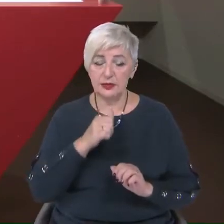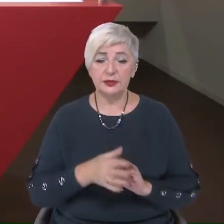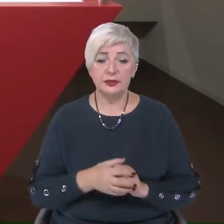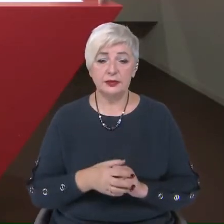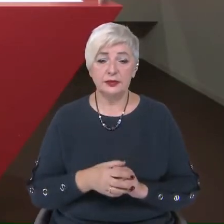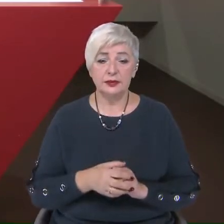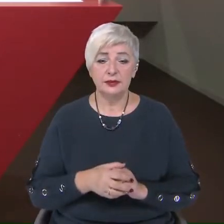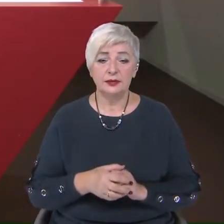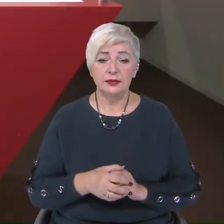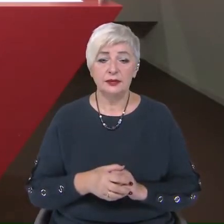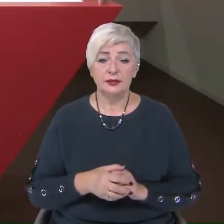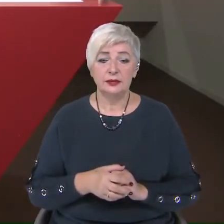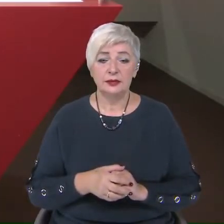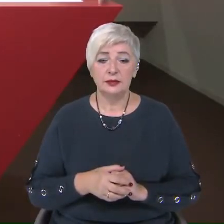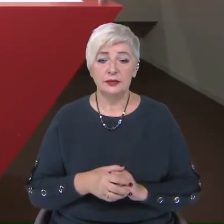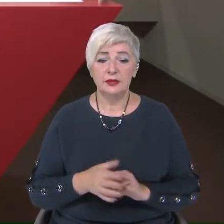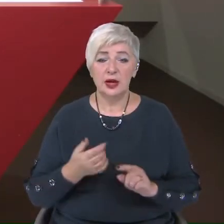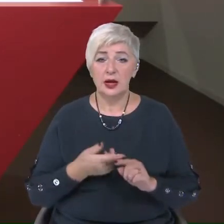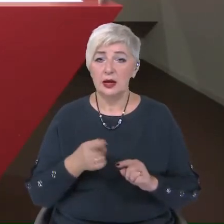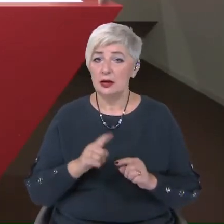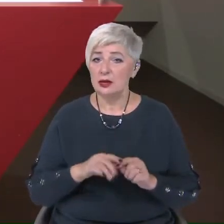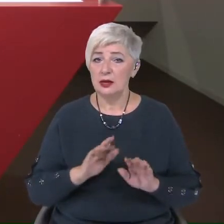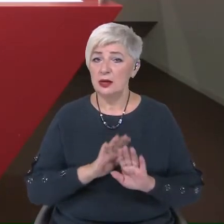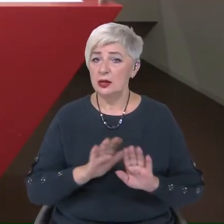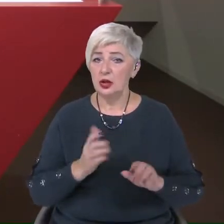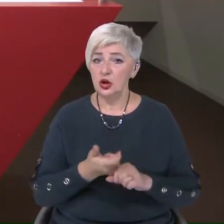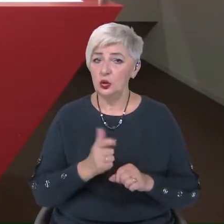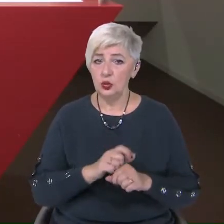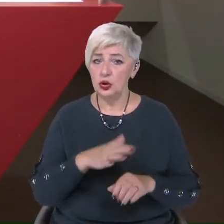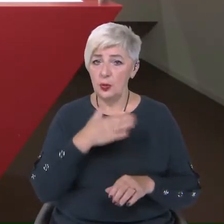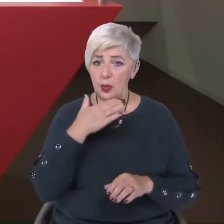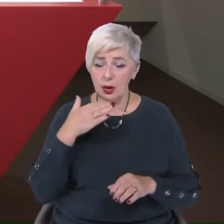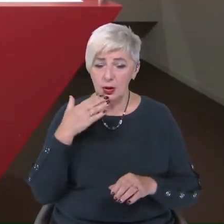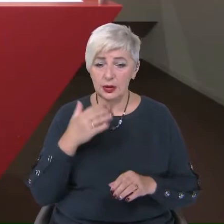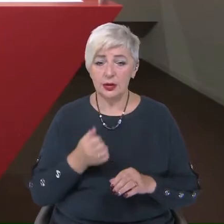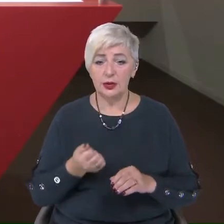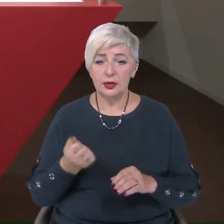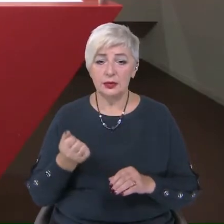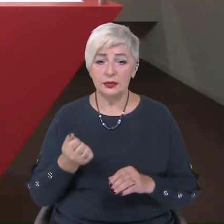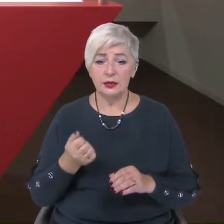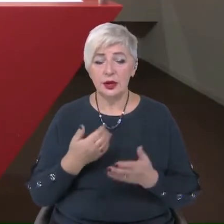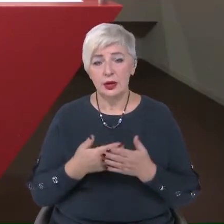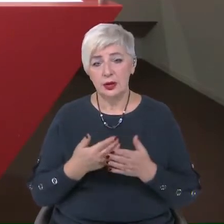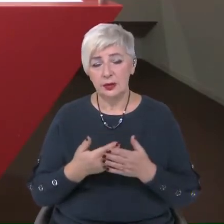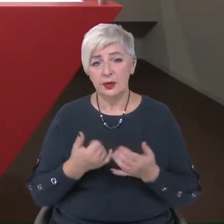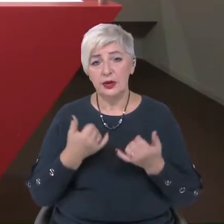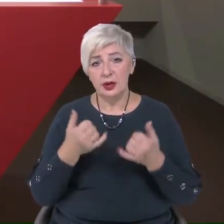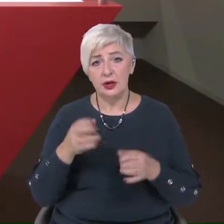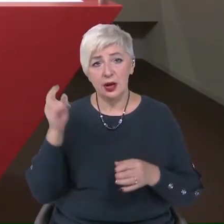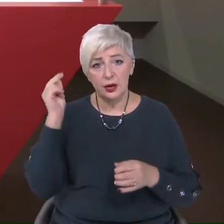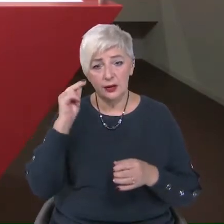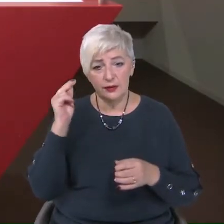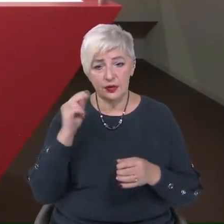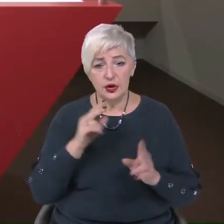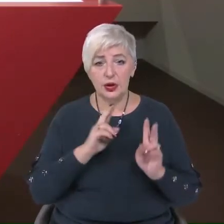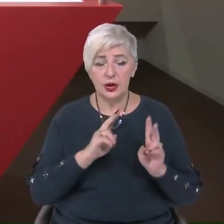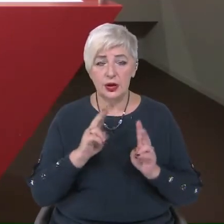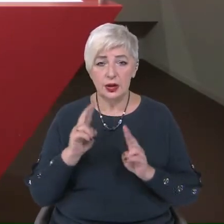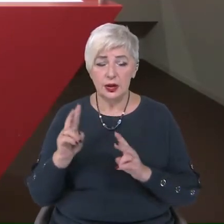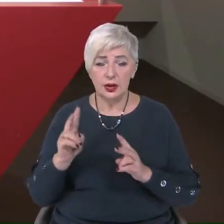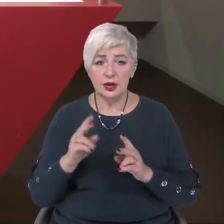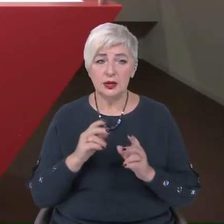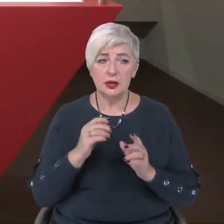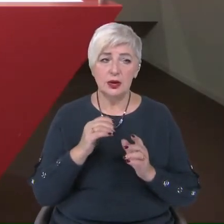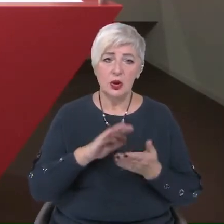місяців – це не дуже багато, оскільки для, наприклад, навчання якихось з мов